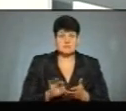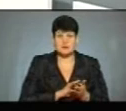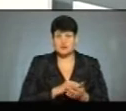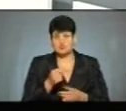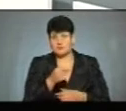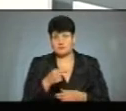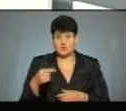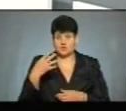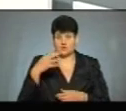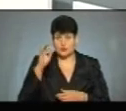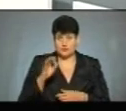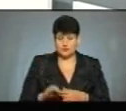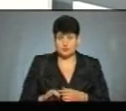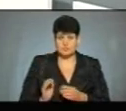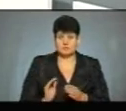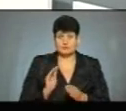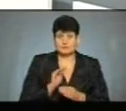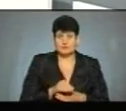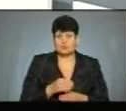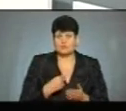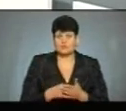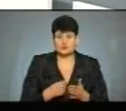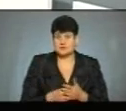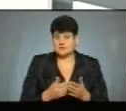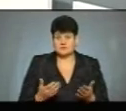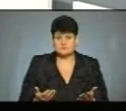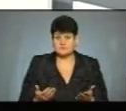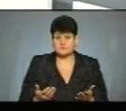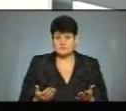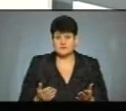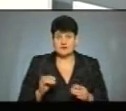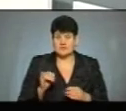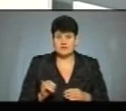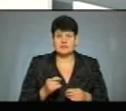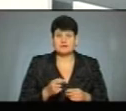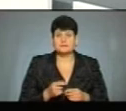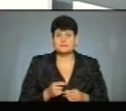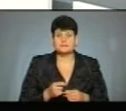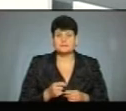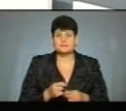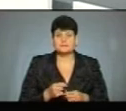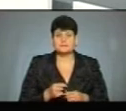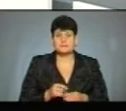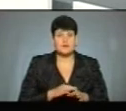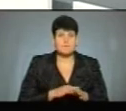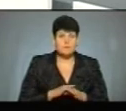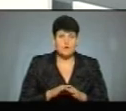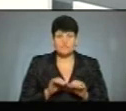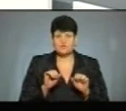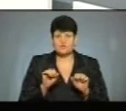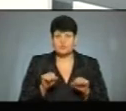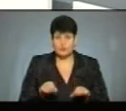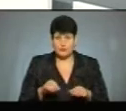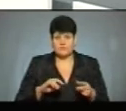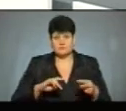мінус 40% надходжень в бюджет до Васильківецької громади. І, скажімо так, з повністю спроможної